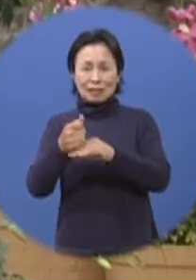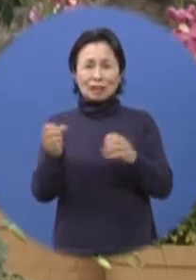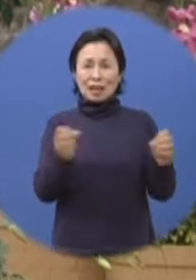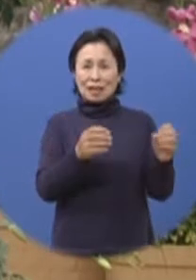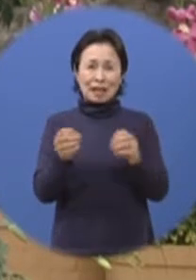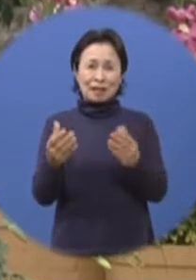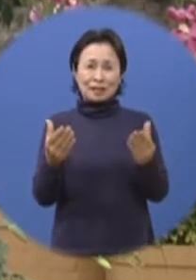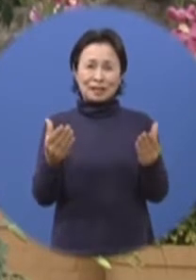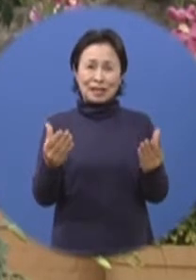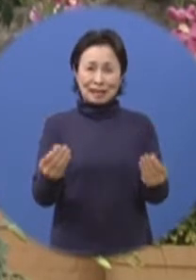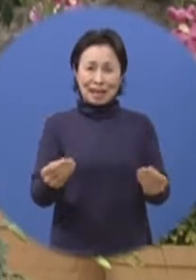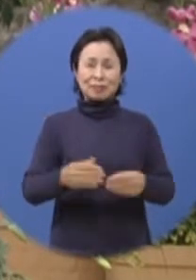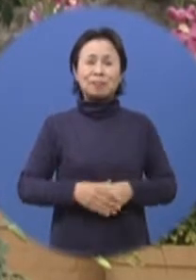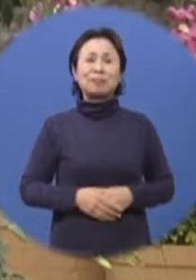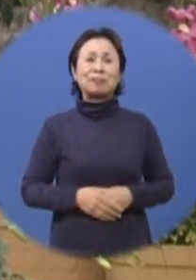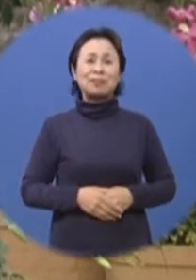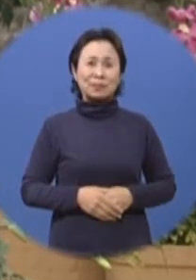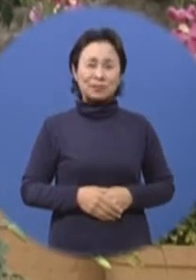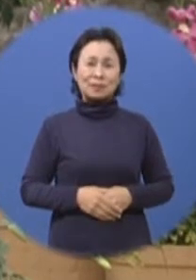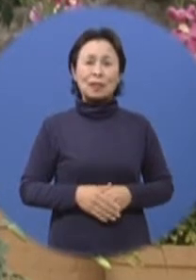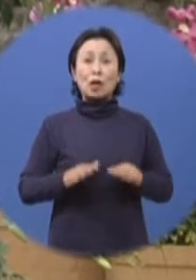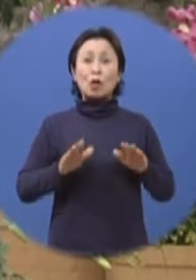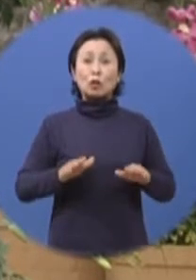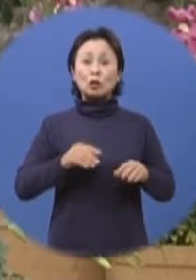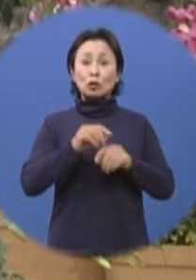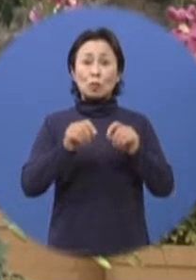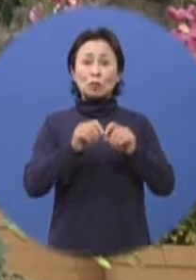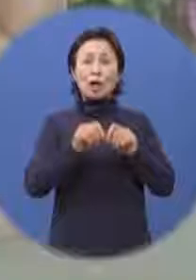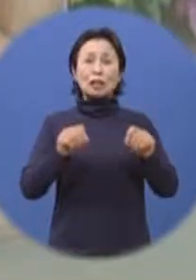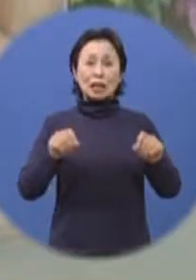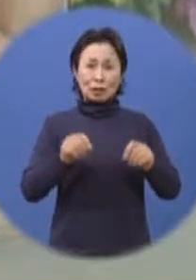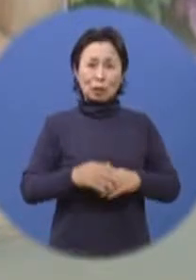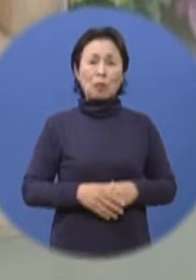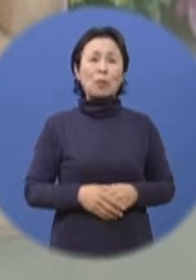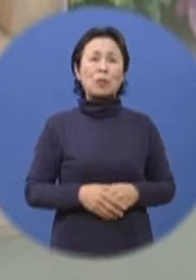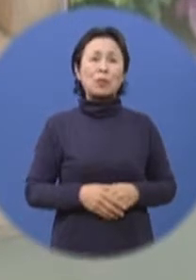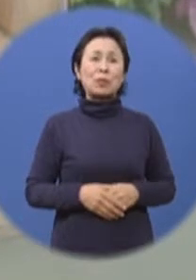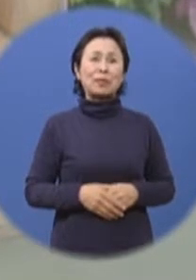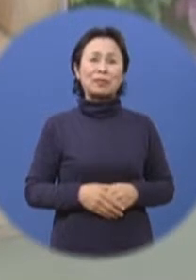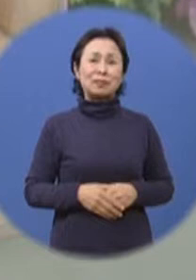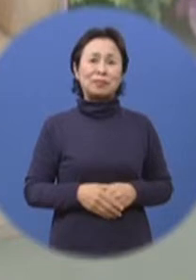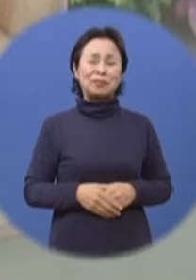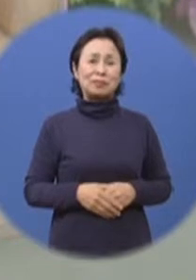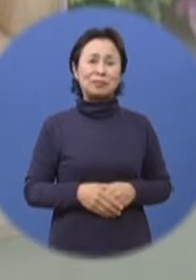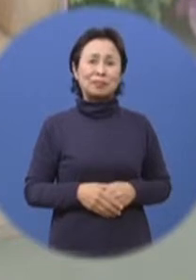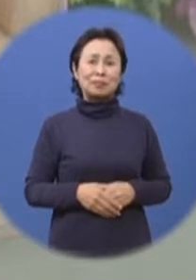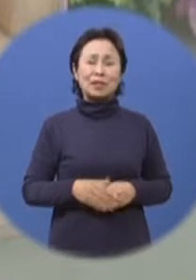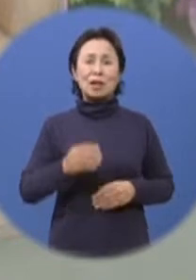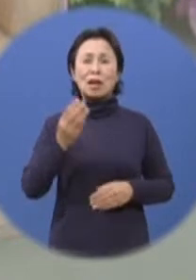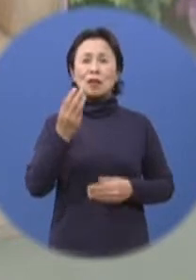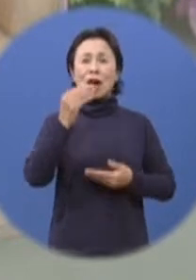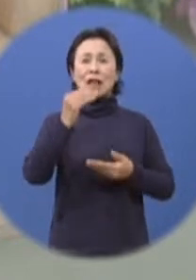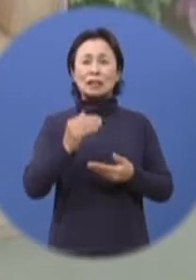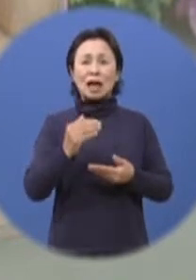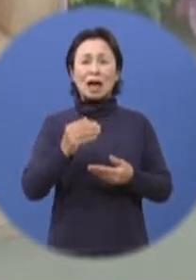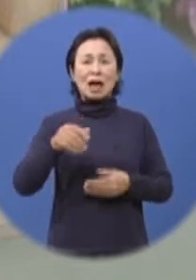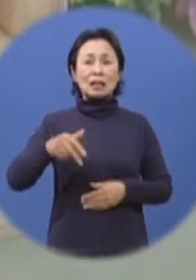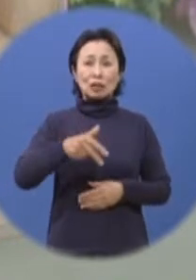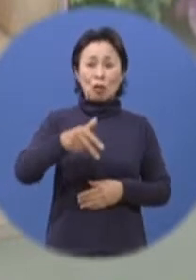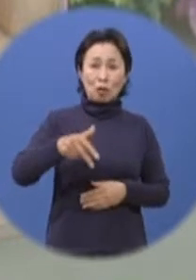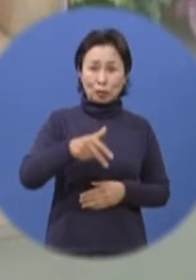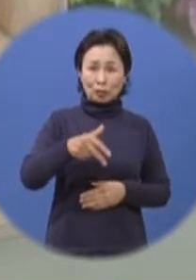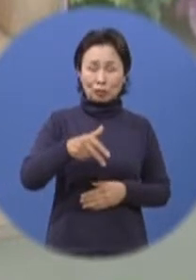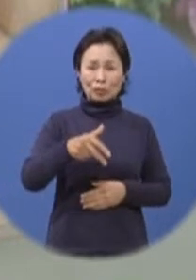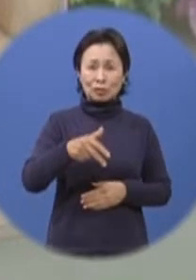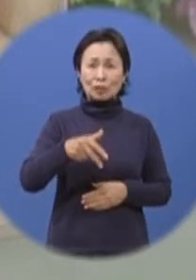いただきましたそれでは今週どうプレゼントです湯浅醤油ど醤油はカロン